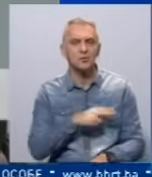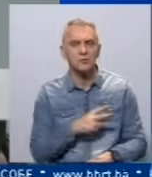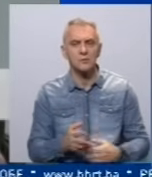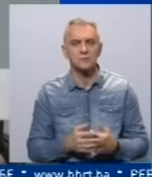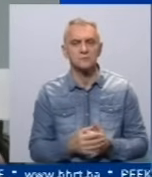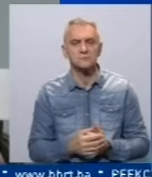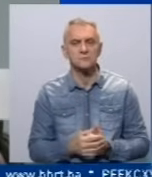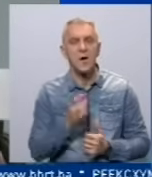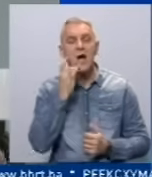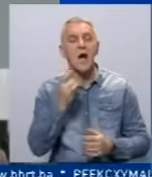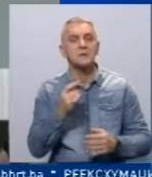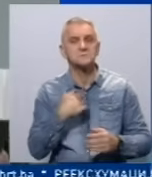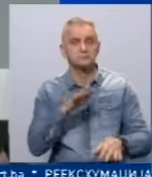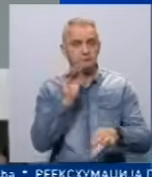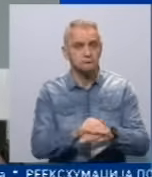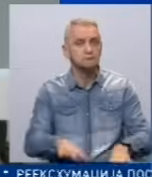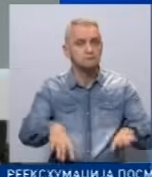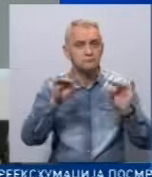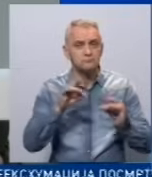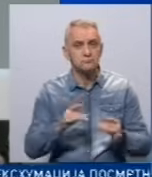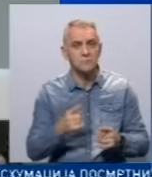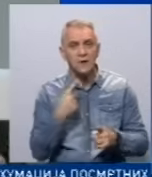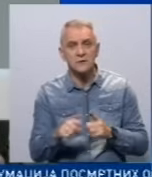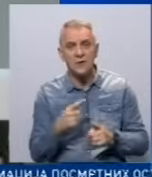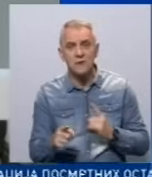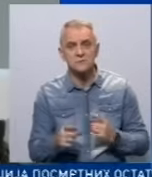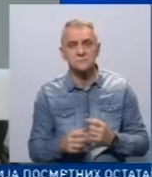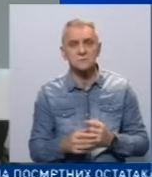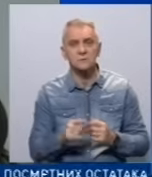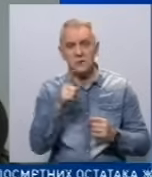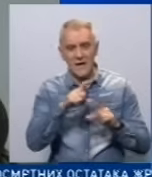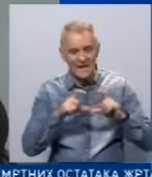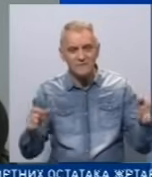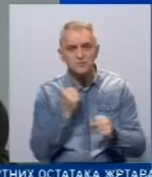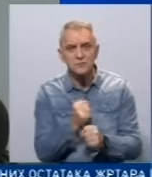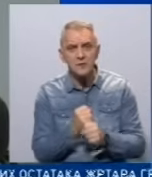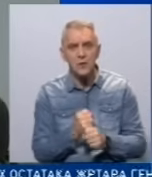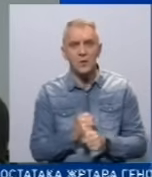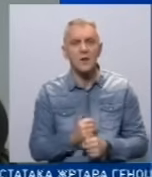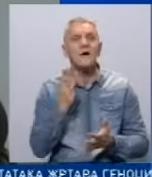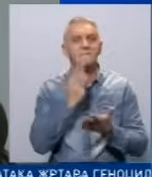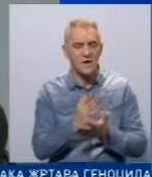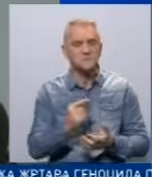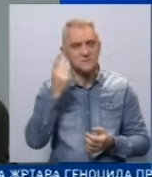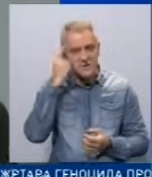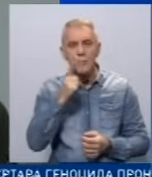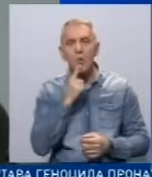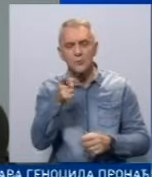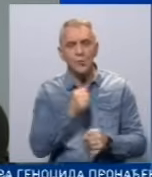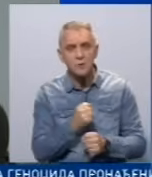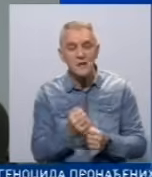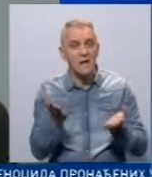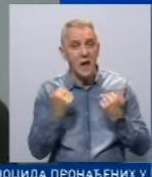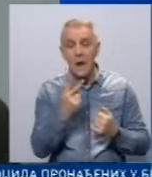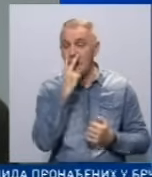se identifikuju počinioci tog krivičnog djela, odnosno već znamo počinioca, ali kad